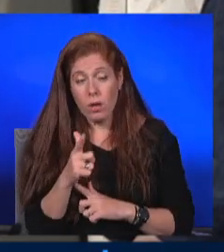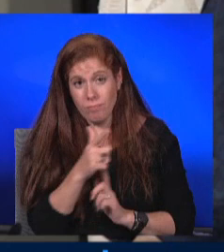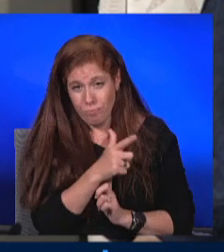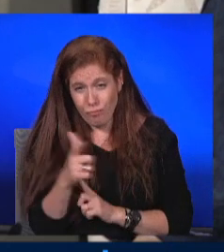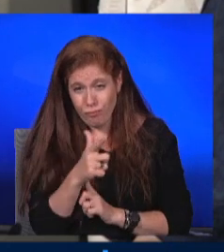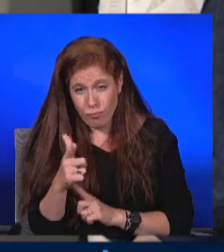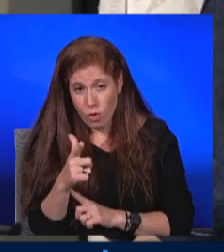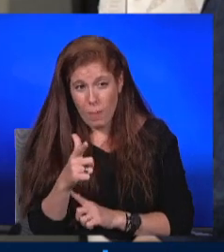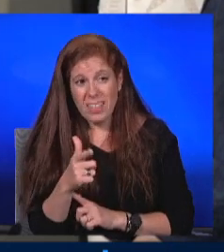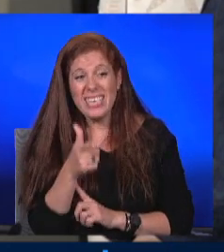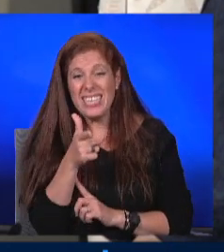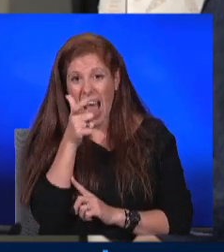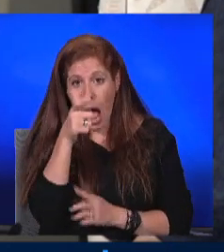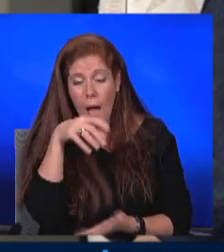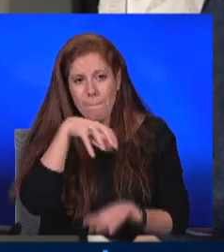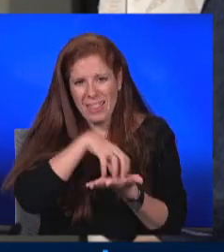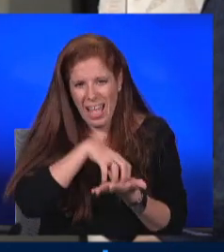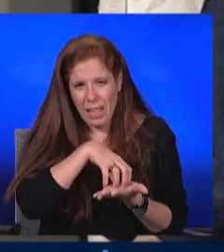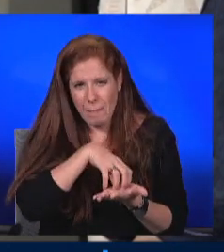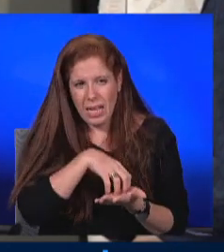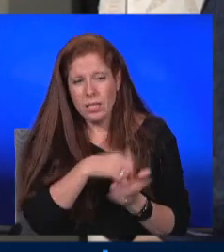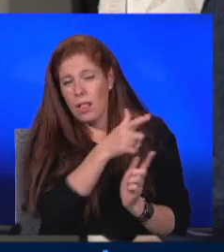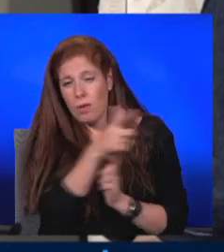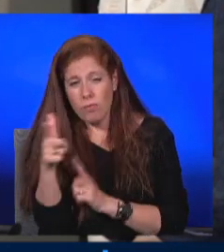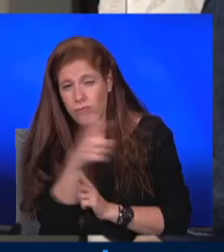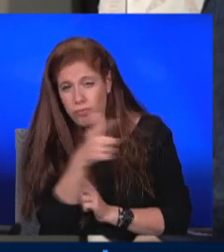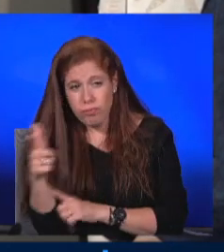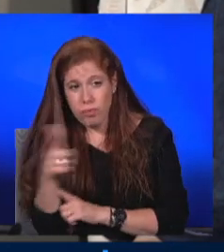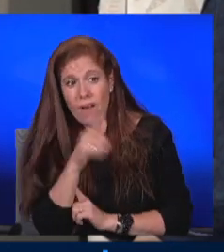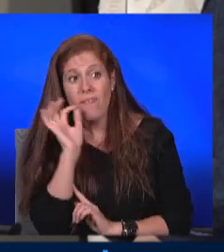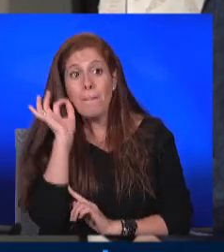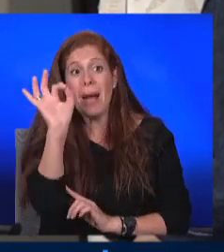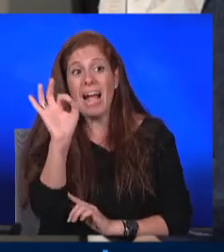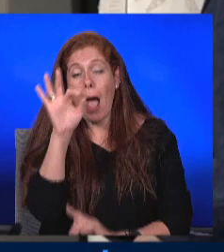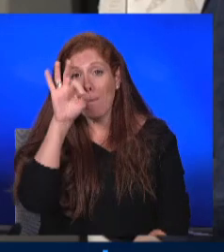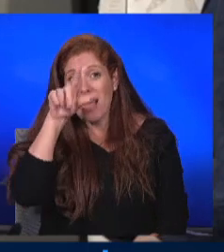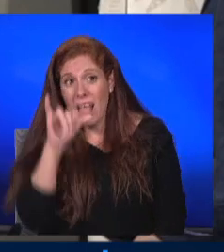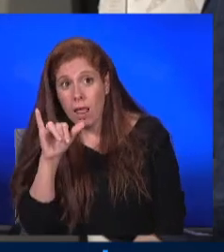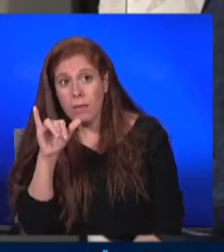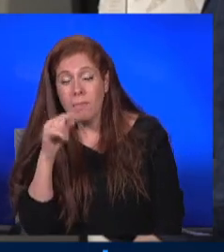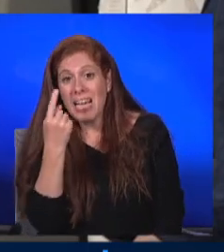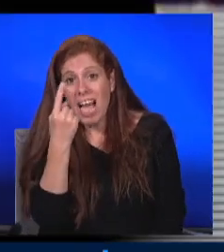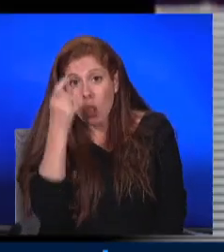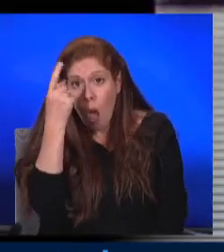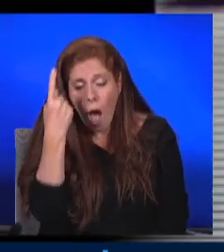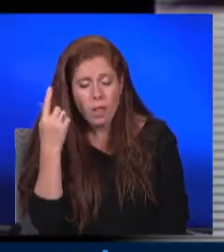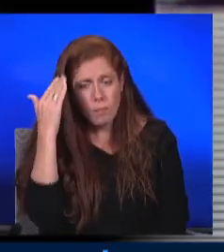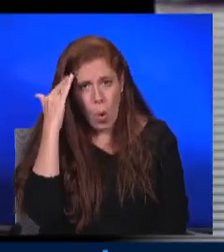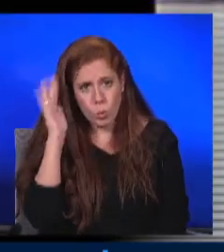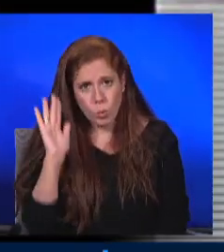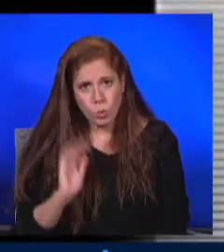אוטומטי ירה בתחנה המרכזית, ופגע עם טלי עם כדור אחד בראש.